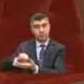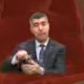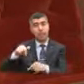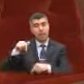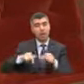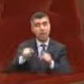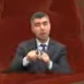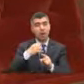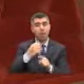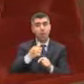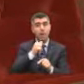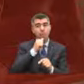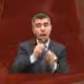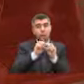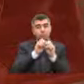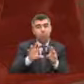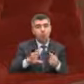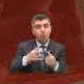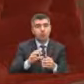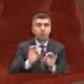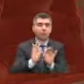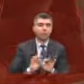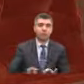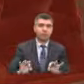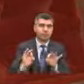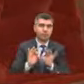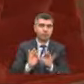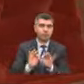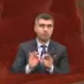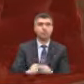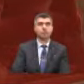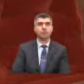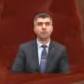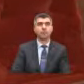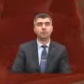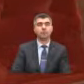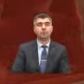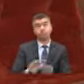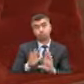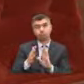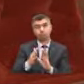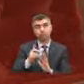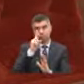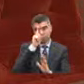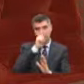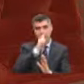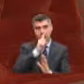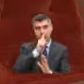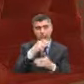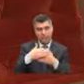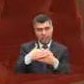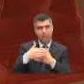الماء الشروب ديالها. وفي السنه في الايام او في السنوات